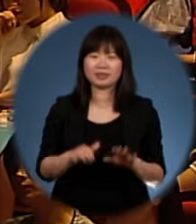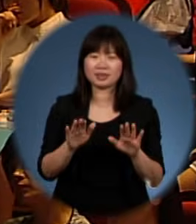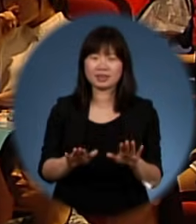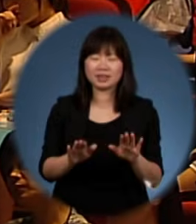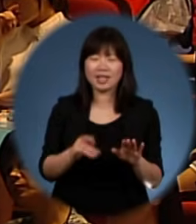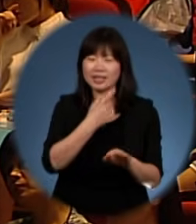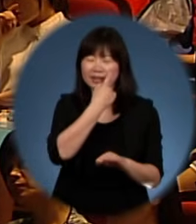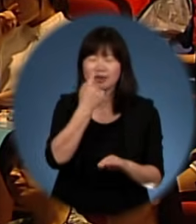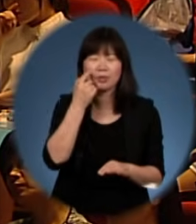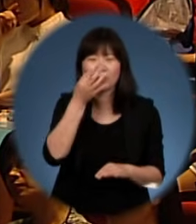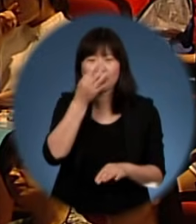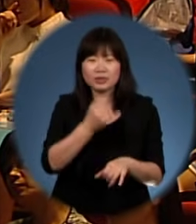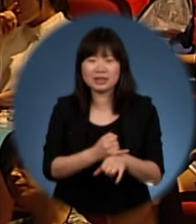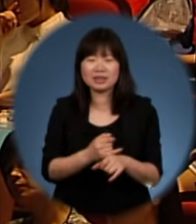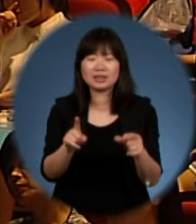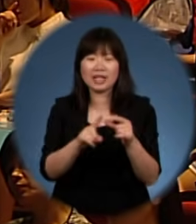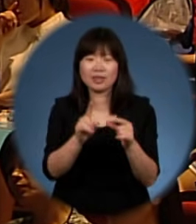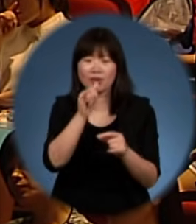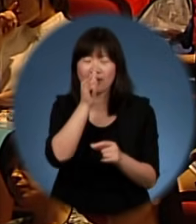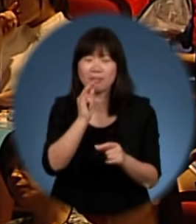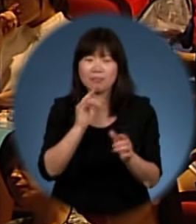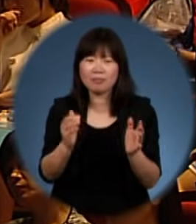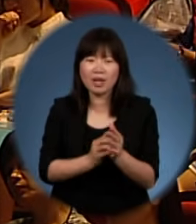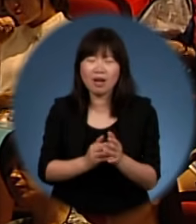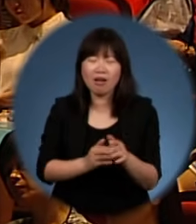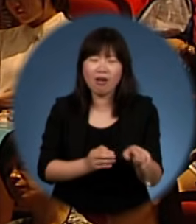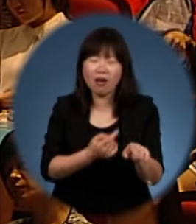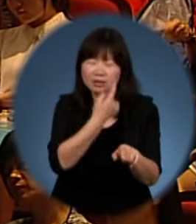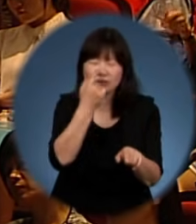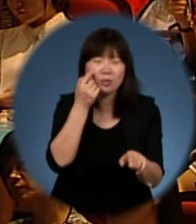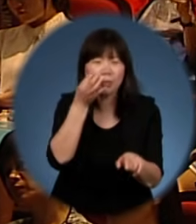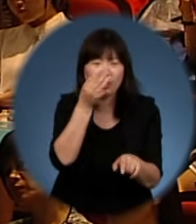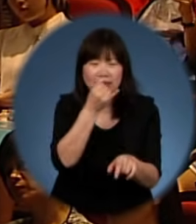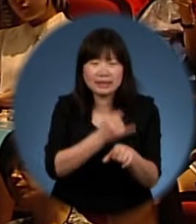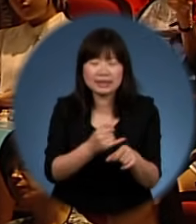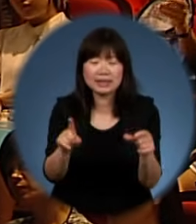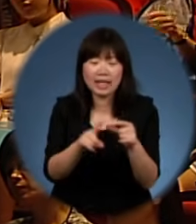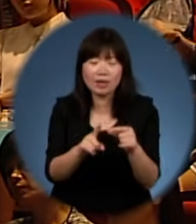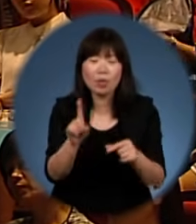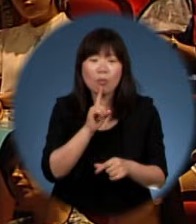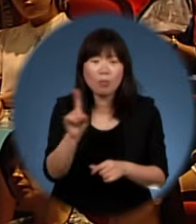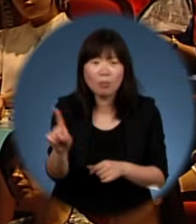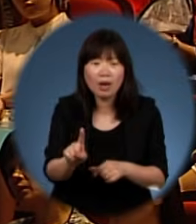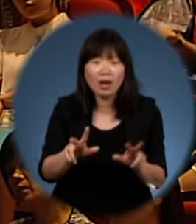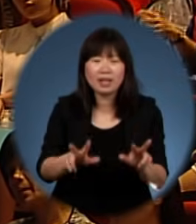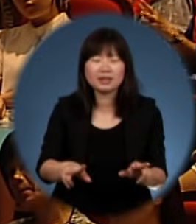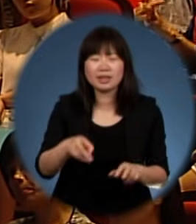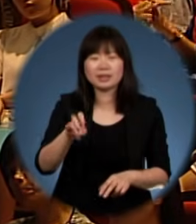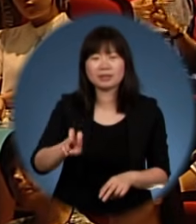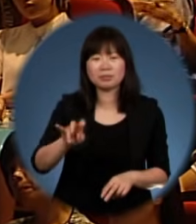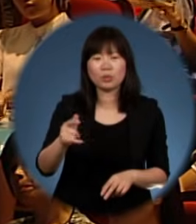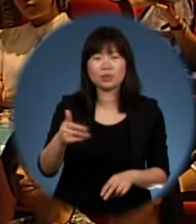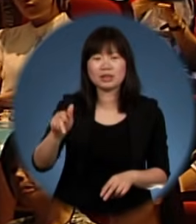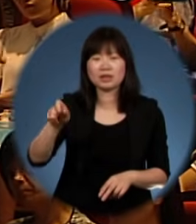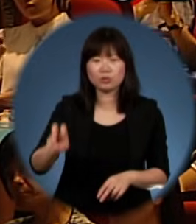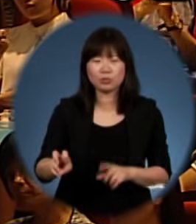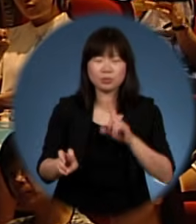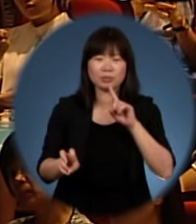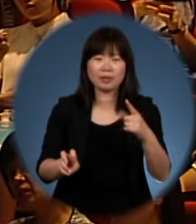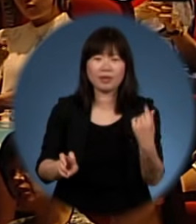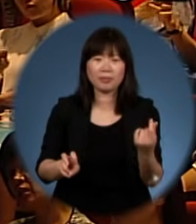익어서 3 개인적으로 보시는 담갔습니다 그래서 아주 3중 적으로 보이지만 단어는 요 심포지움 입니다 심포